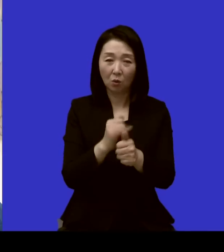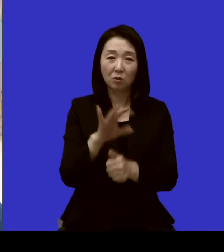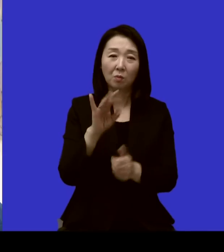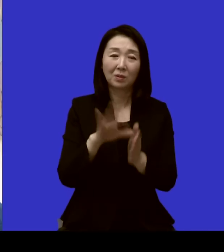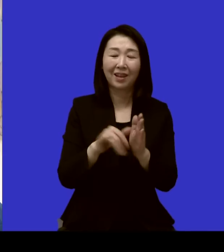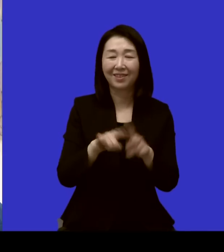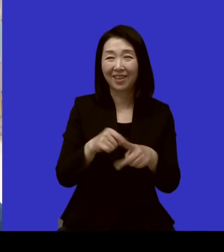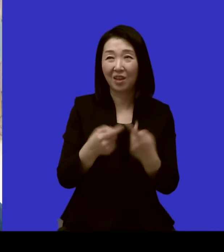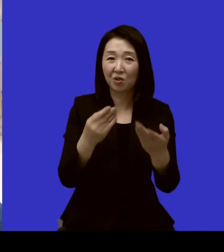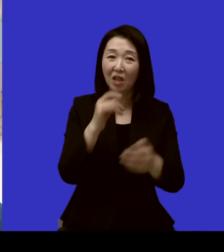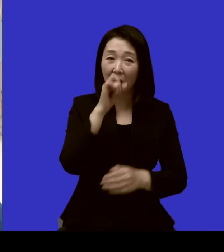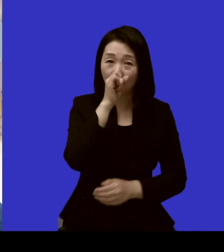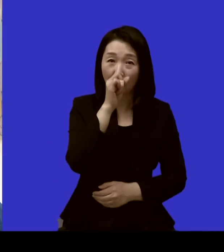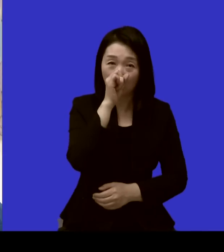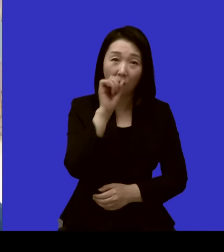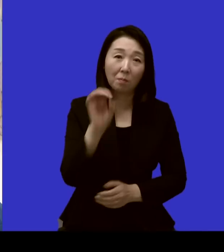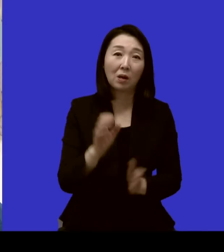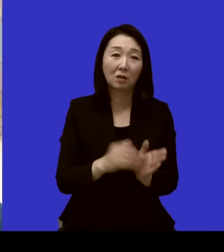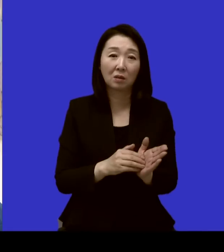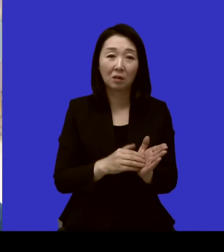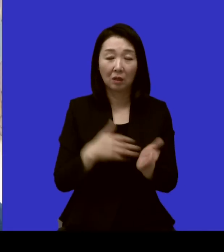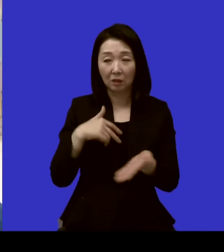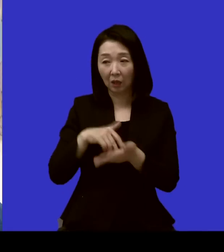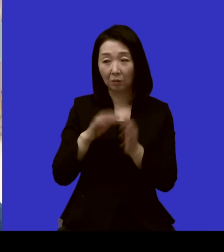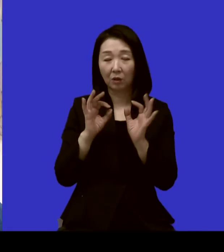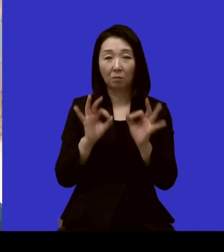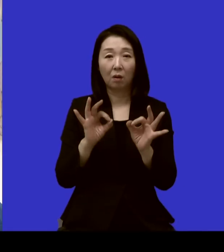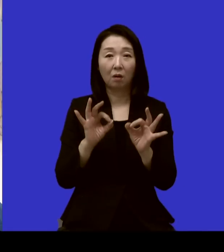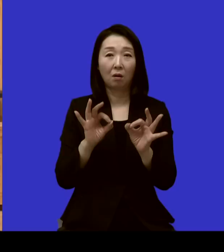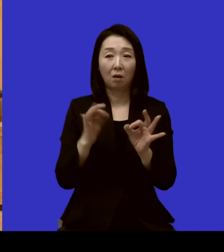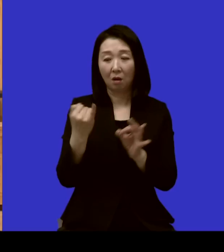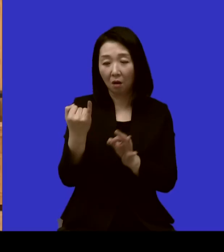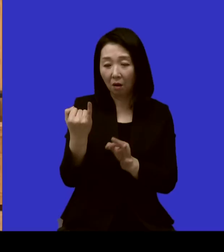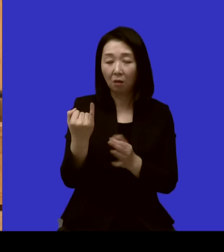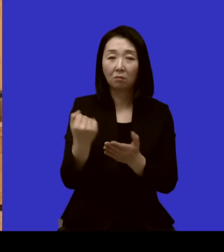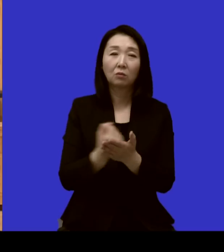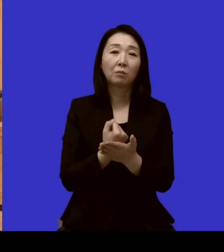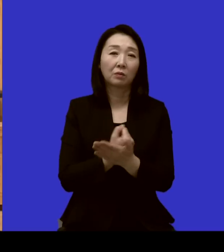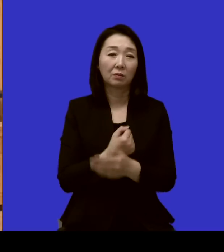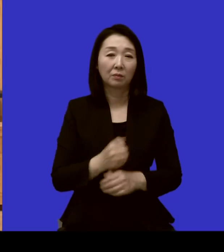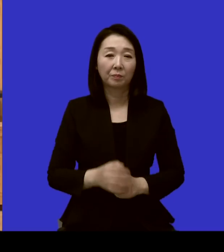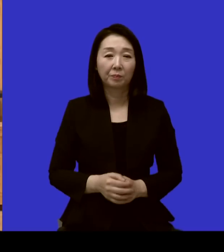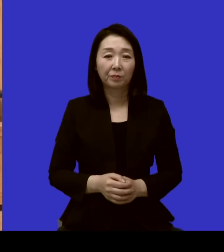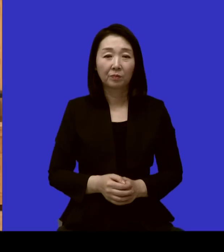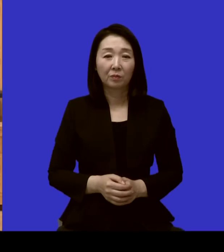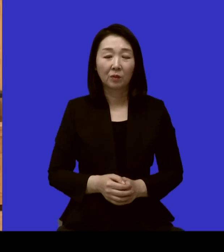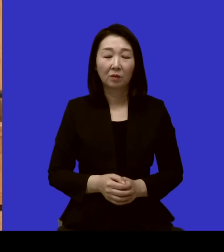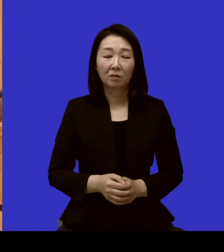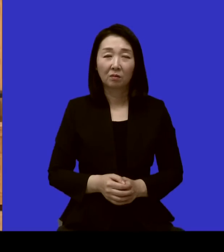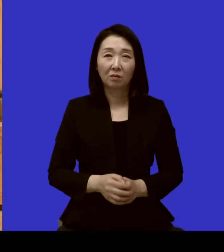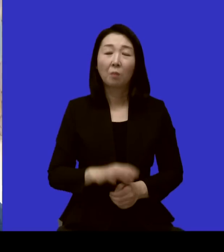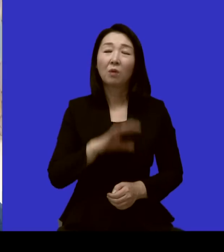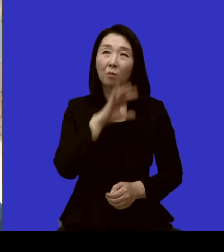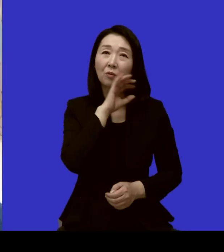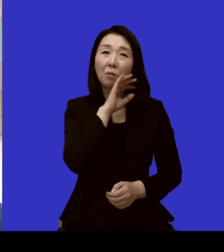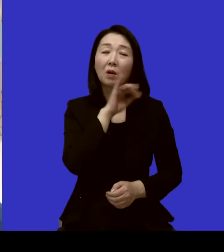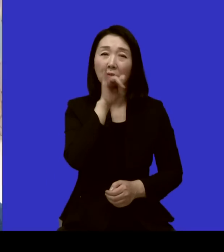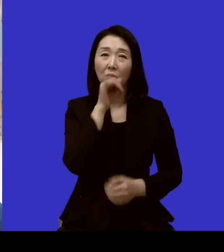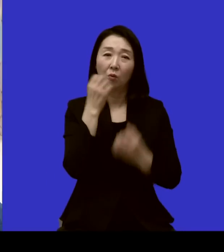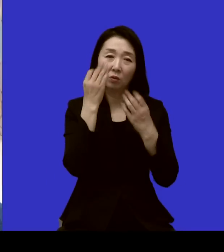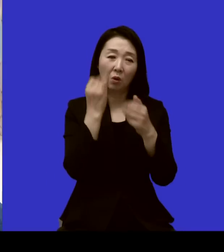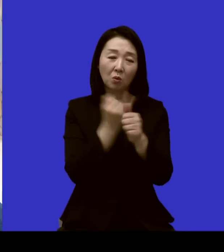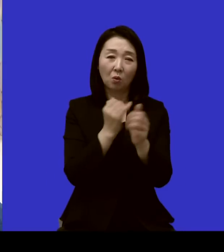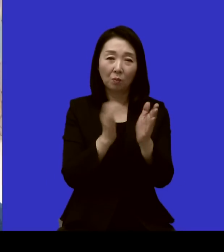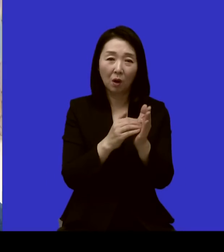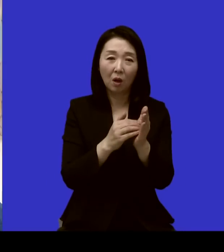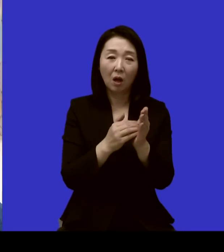이해해 줄게 다 예. 좋아. 근데 제가 볼 때는 너무 섭섭한 거예요 그게. 예. 그래서 투정도 많이 하고 우리 신혼인데 우리 같은